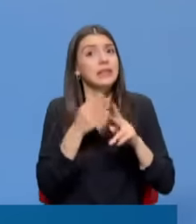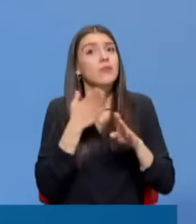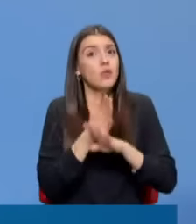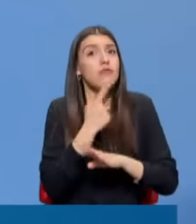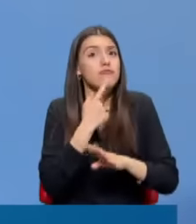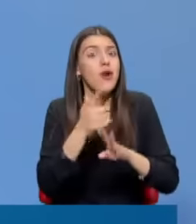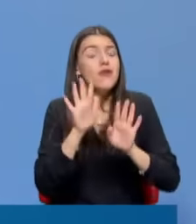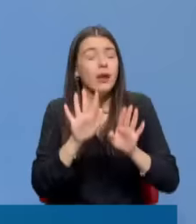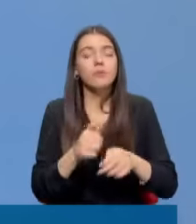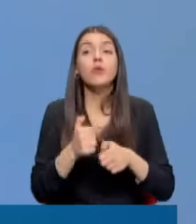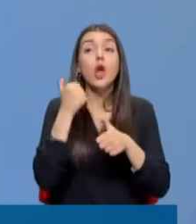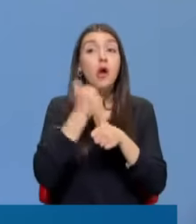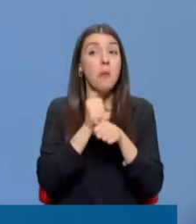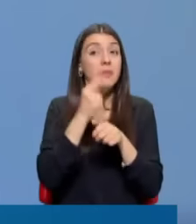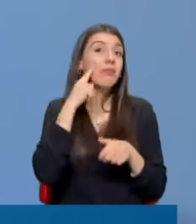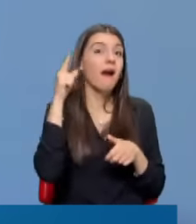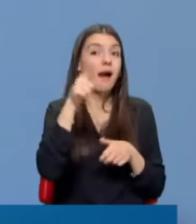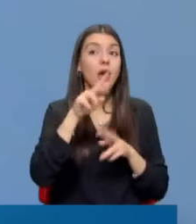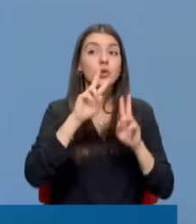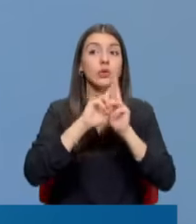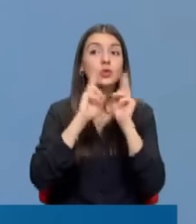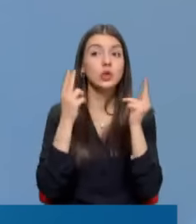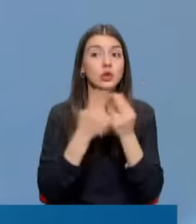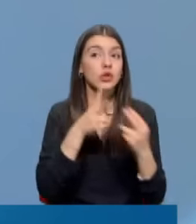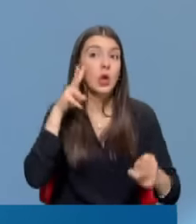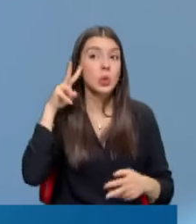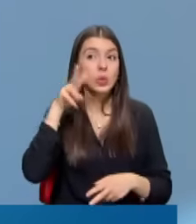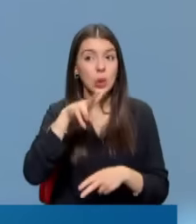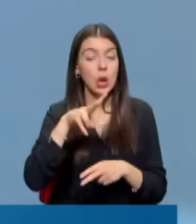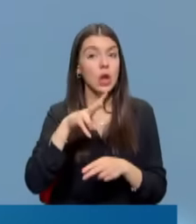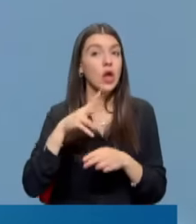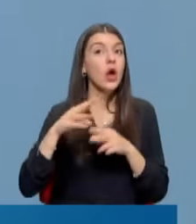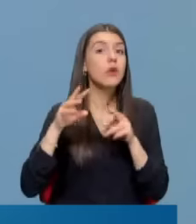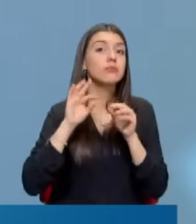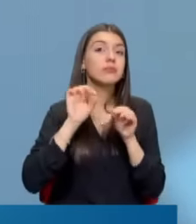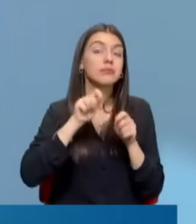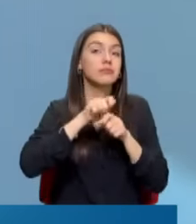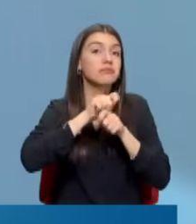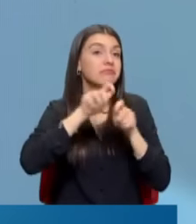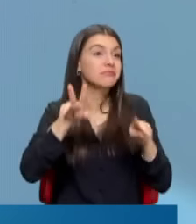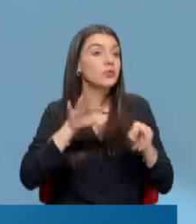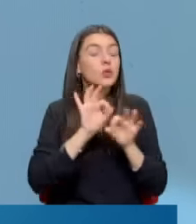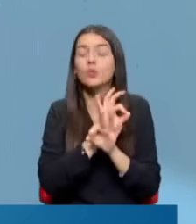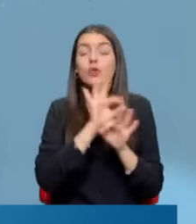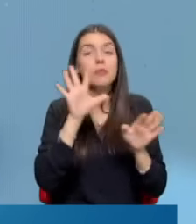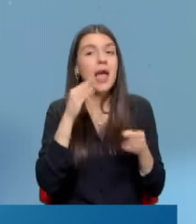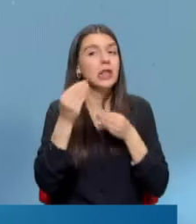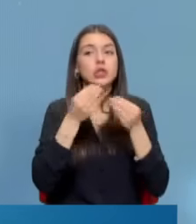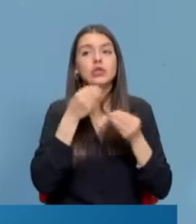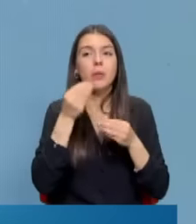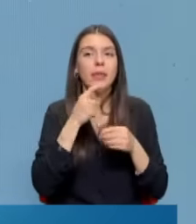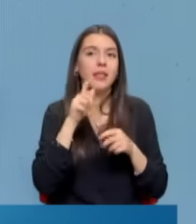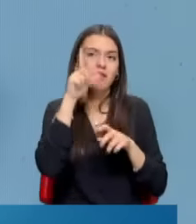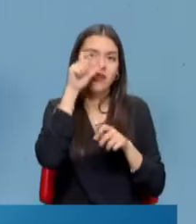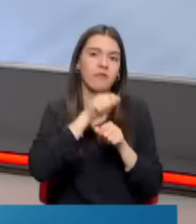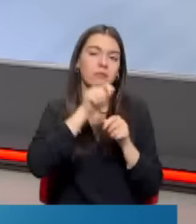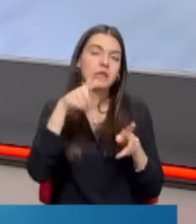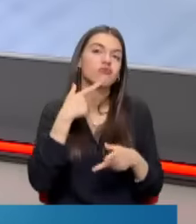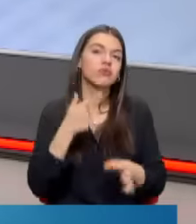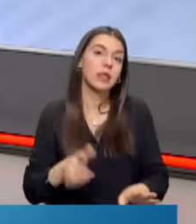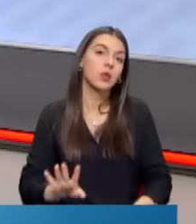Gopinath görüşmeyle ilgili dünyanın görünümü üzerine mükemmel sohbet paylaşımında bulundu